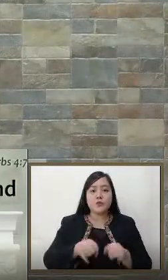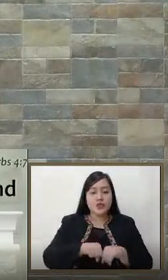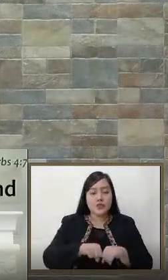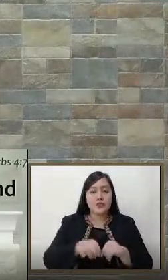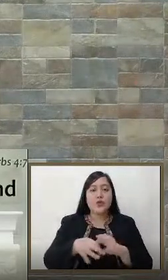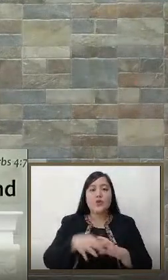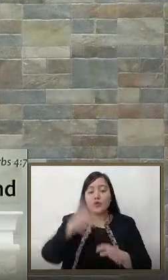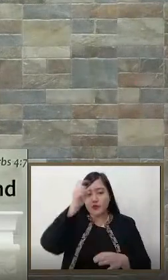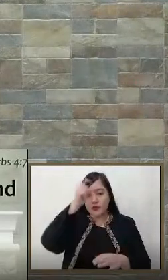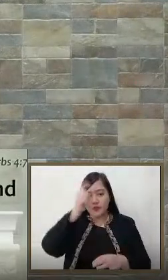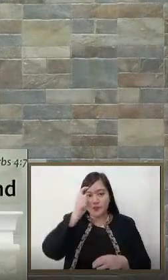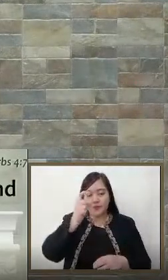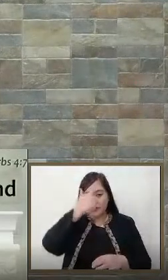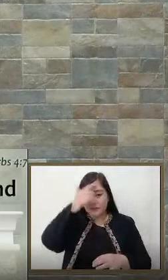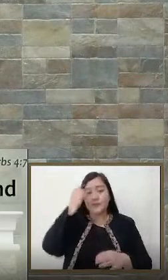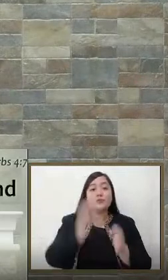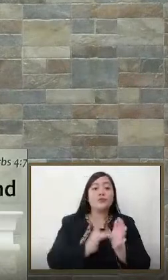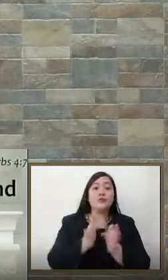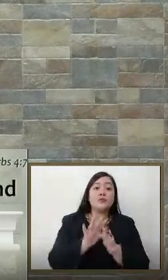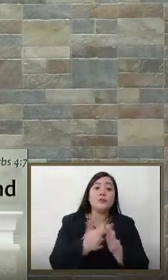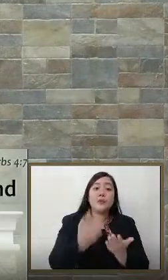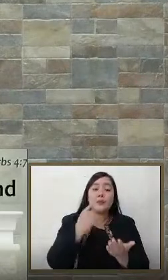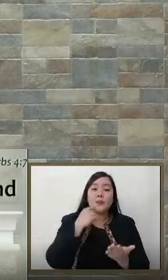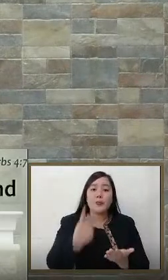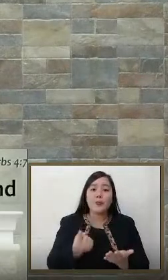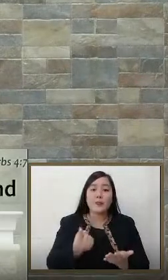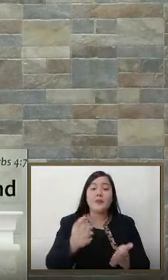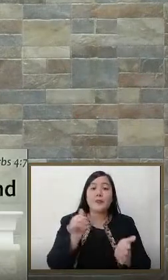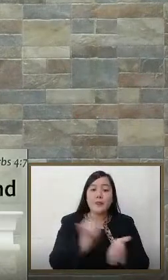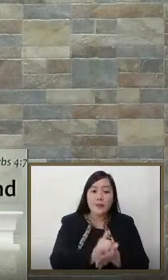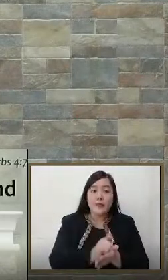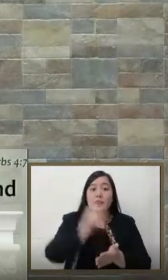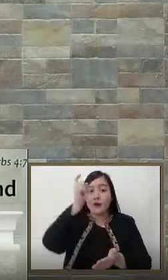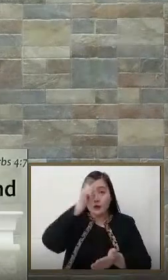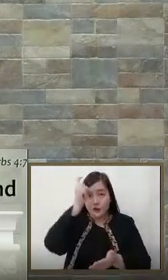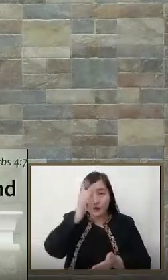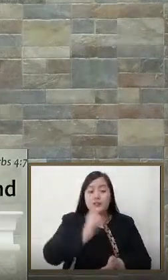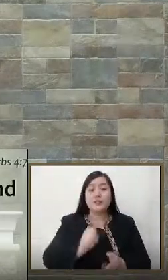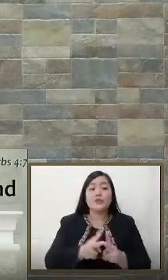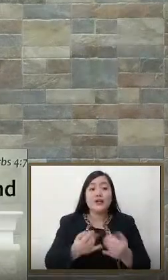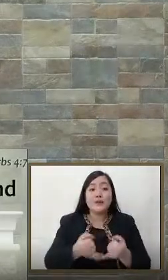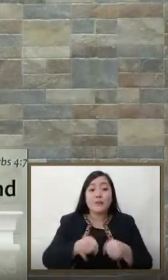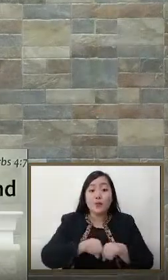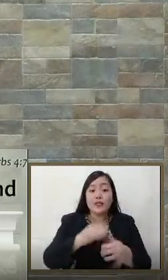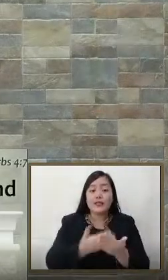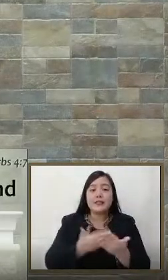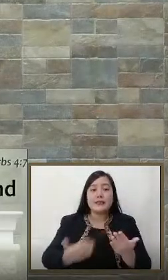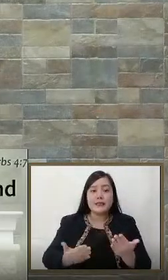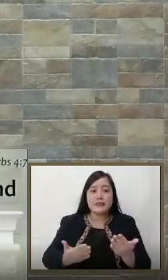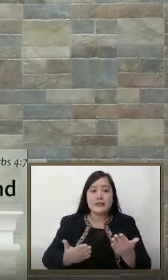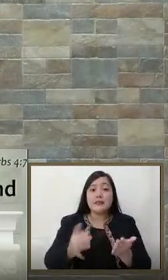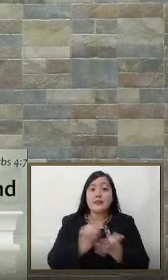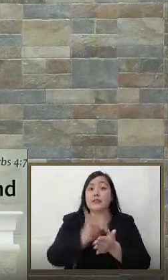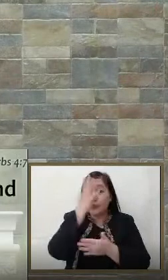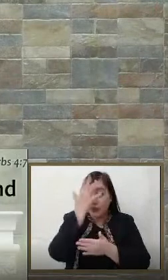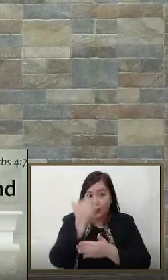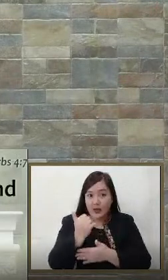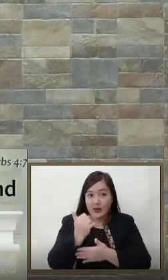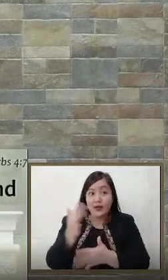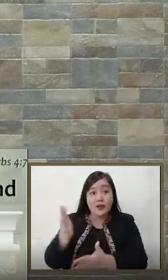Bible says, wisdom is the principal thing, therefore, get